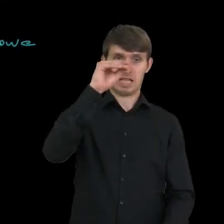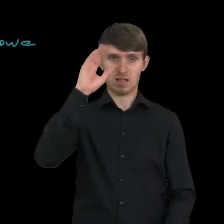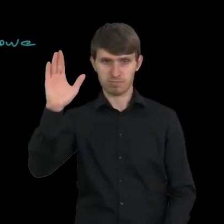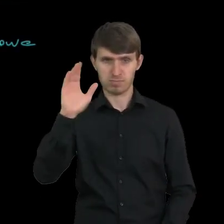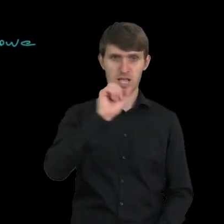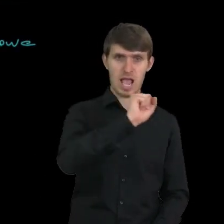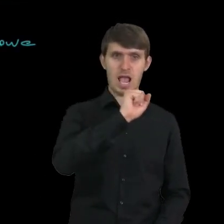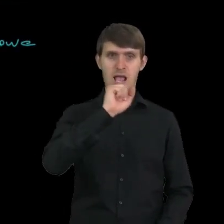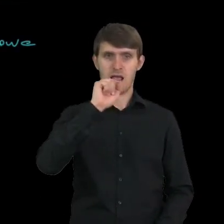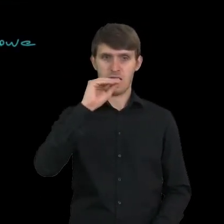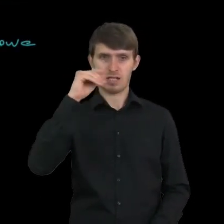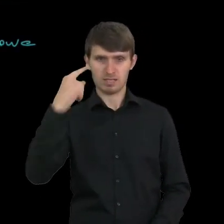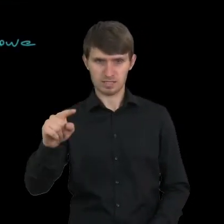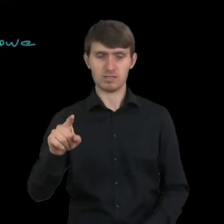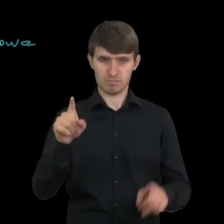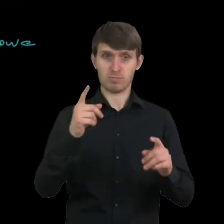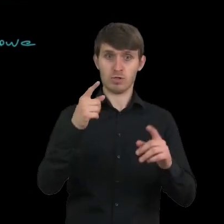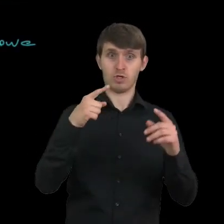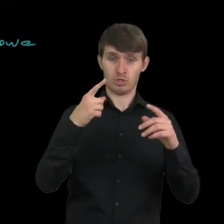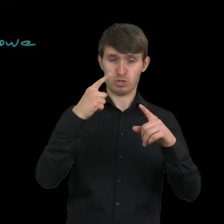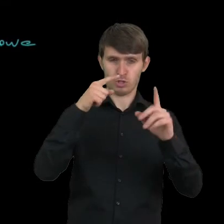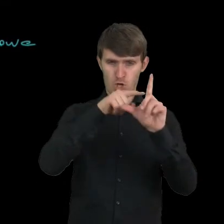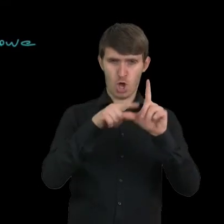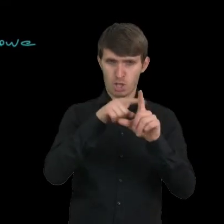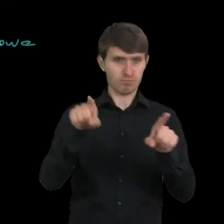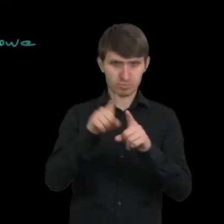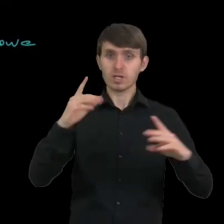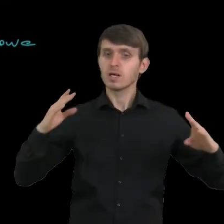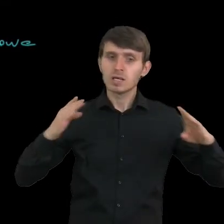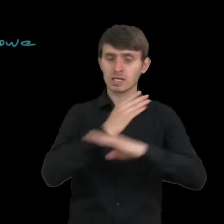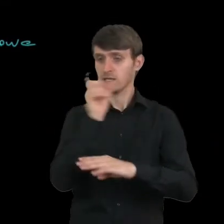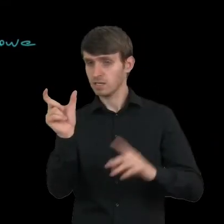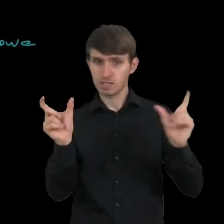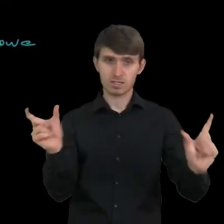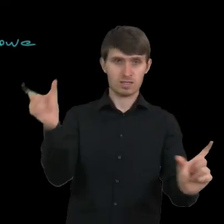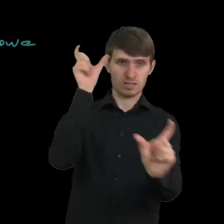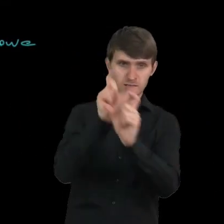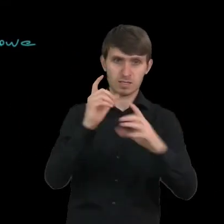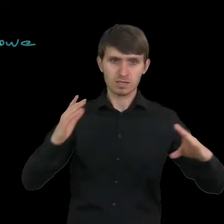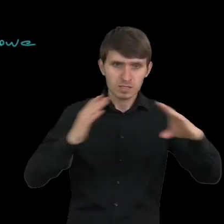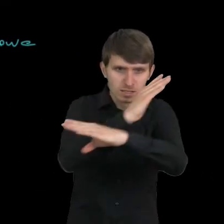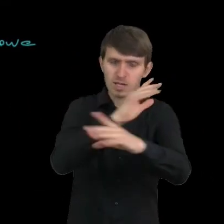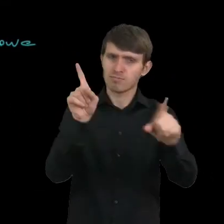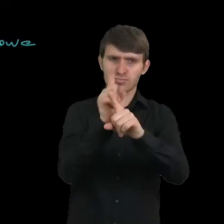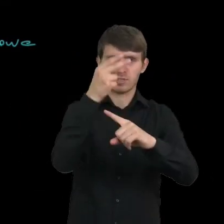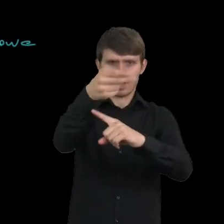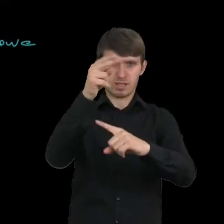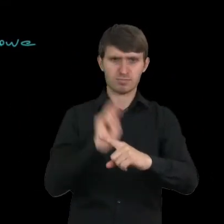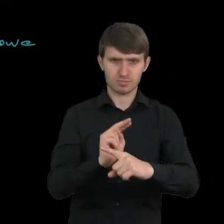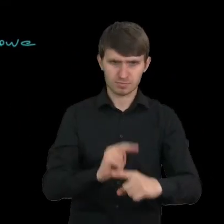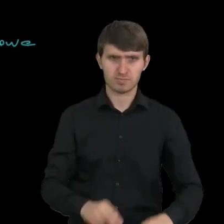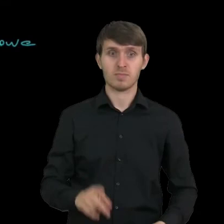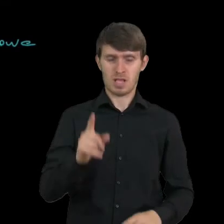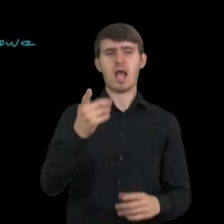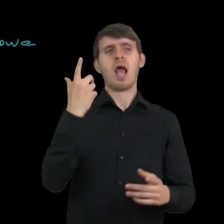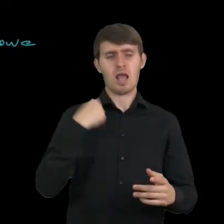AED to są również kąty, które powstały w wyniku przecięcia dwóch odcinków i znajdują się naprzeciw siebie. Czyli miary tych dwóch kątów są również takie